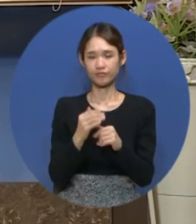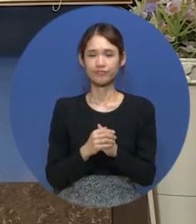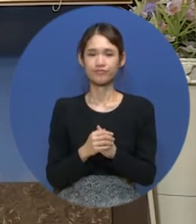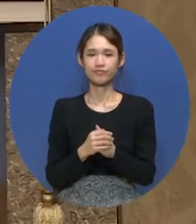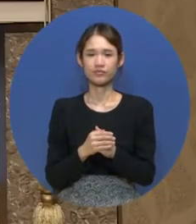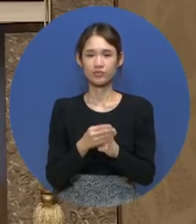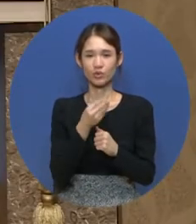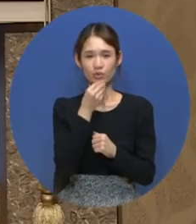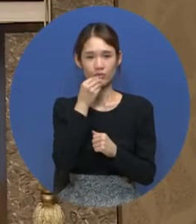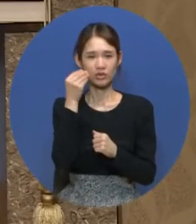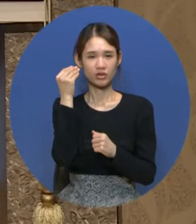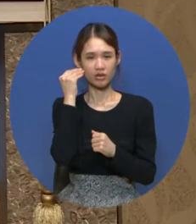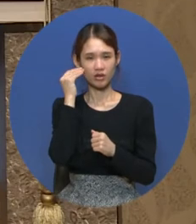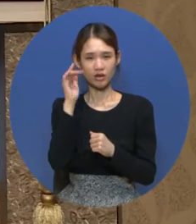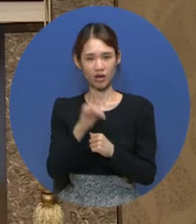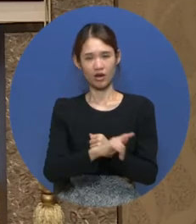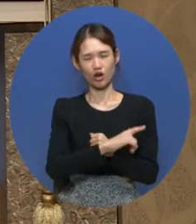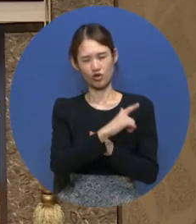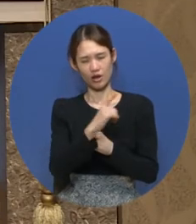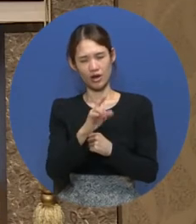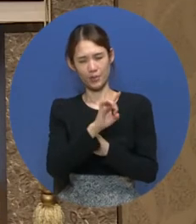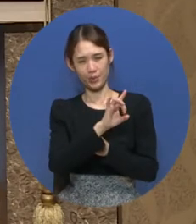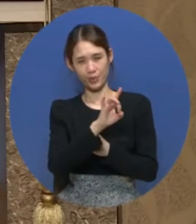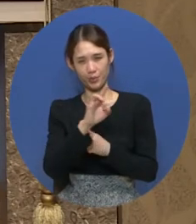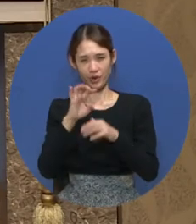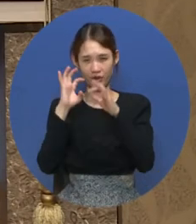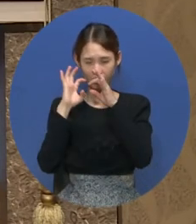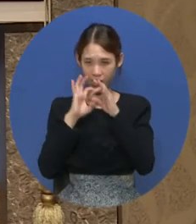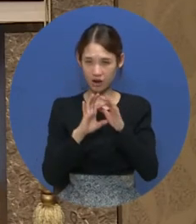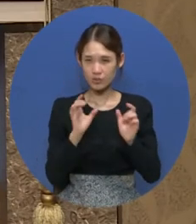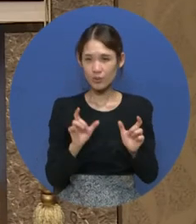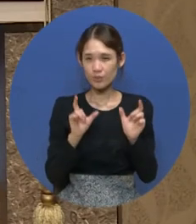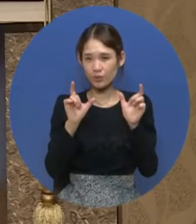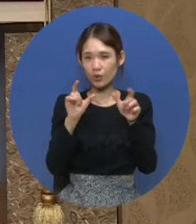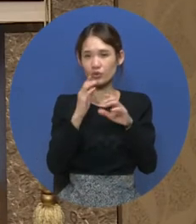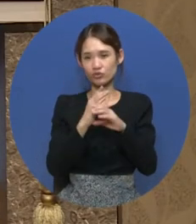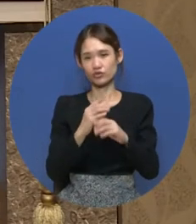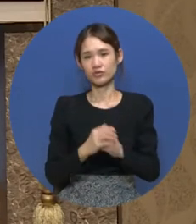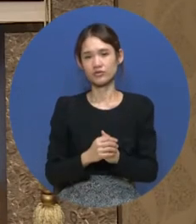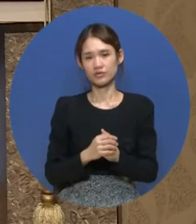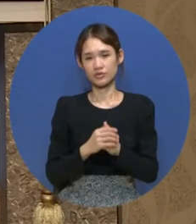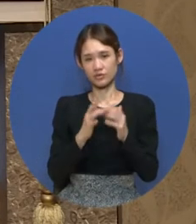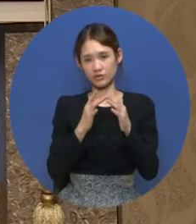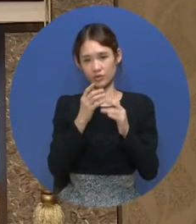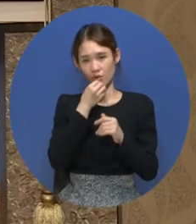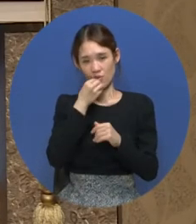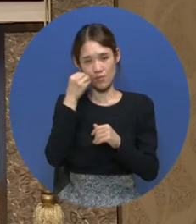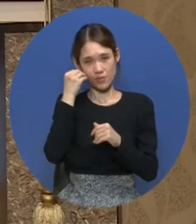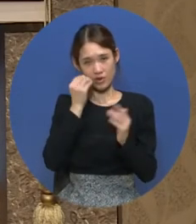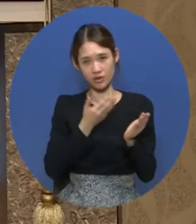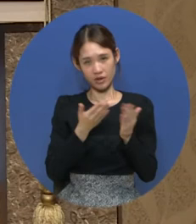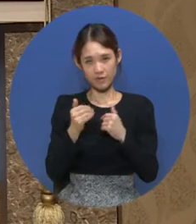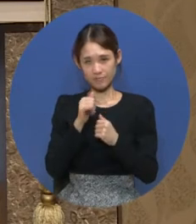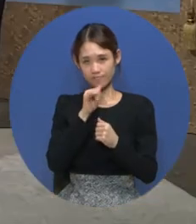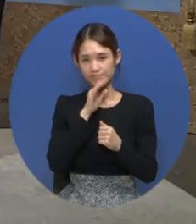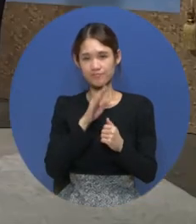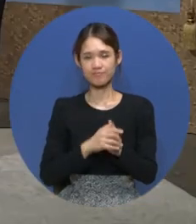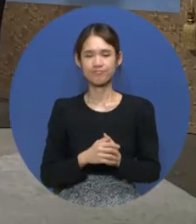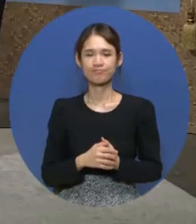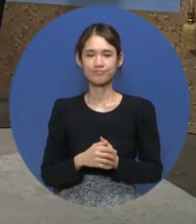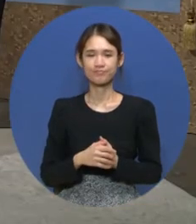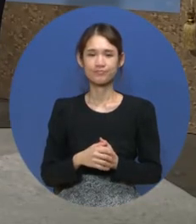4 콤퓨터 계속 하루에 한 번씩 계속 올려 놓고 있습니다 아 홈페이지로 아니라 낼 거야